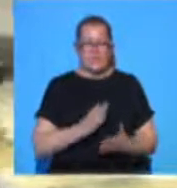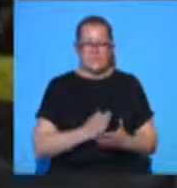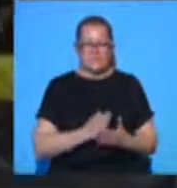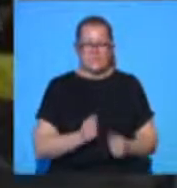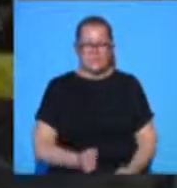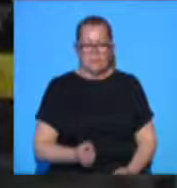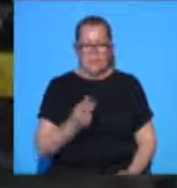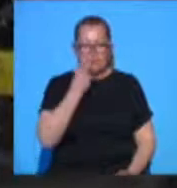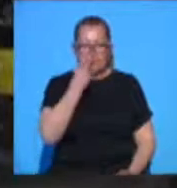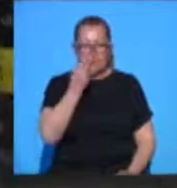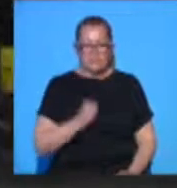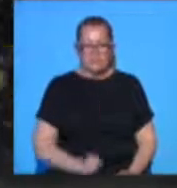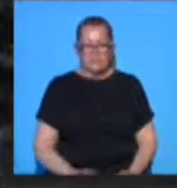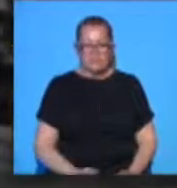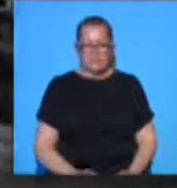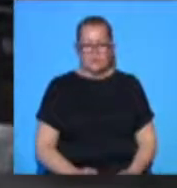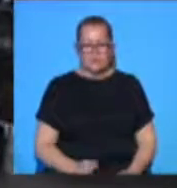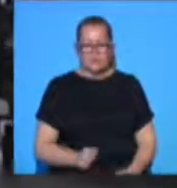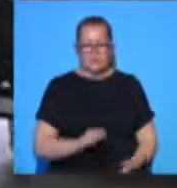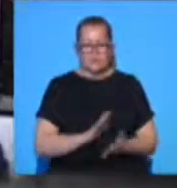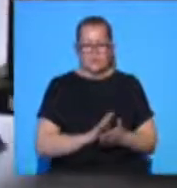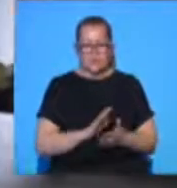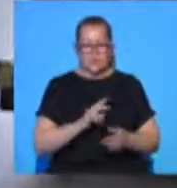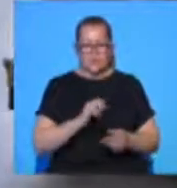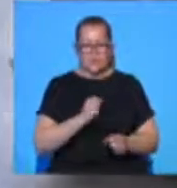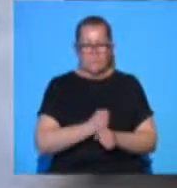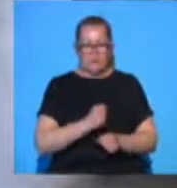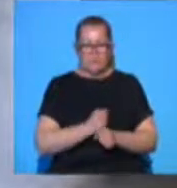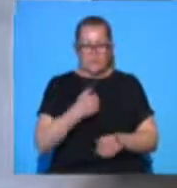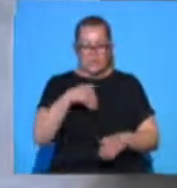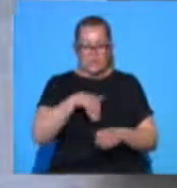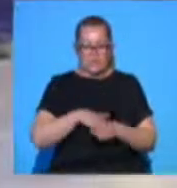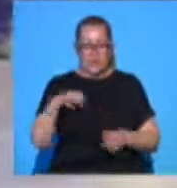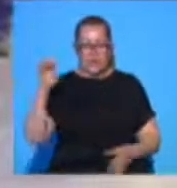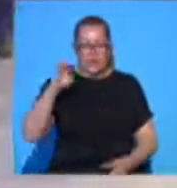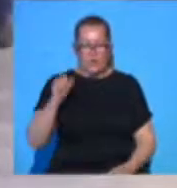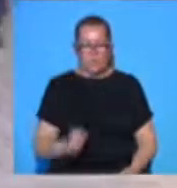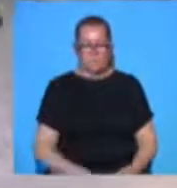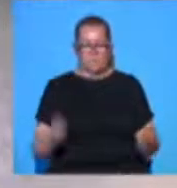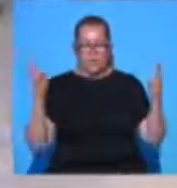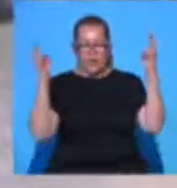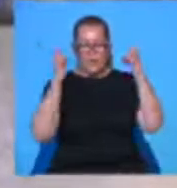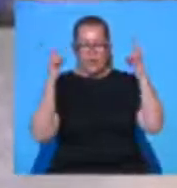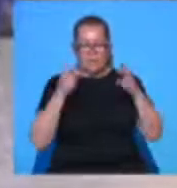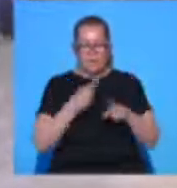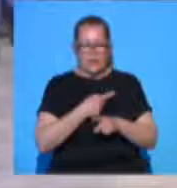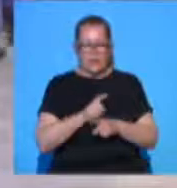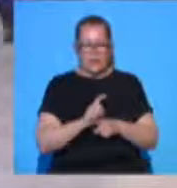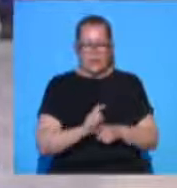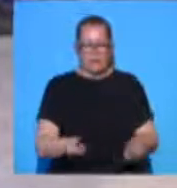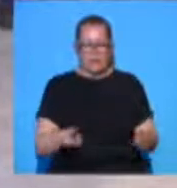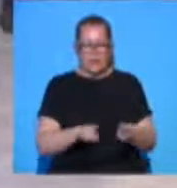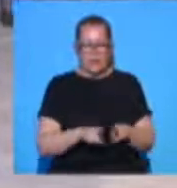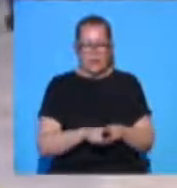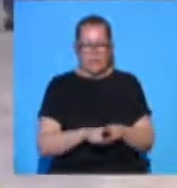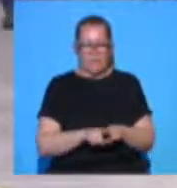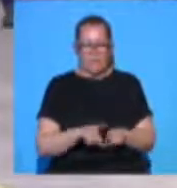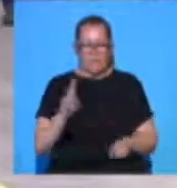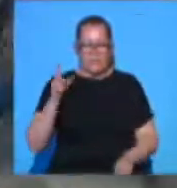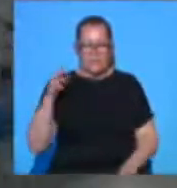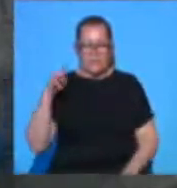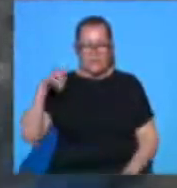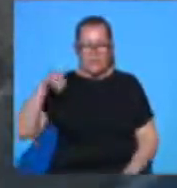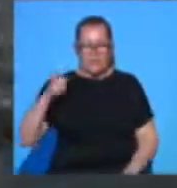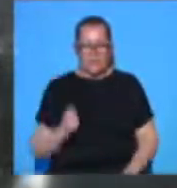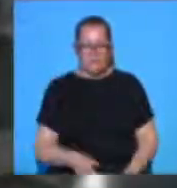de aprovizionare ar trebui redefinite cu producție în Europa. Criza semiconductorilor a lovit și uzina Dacia de